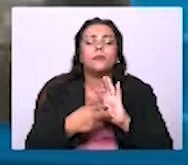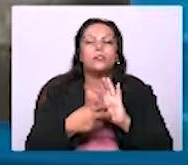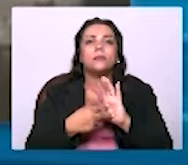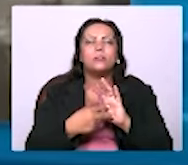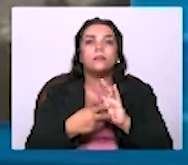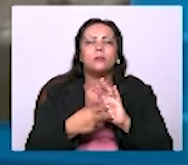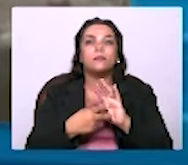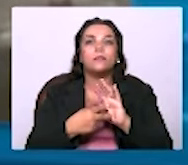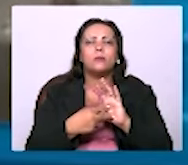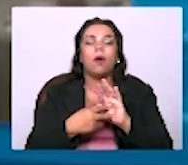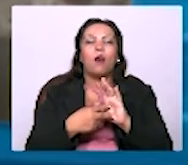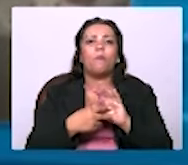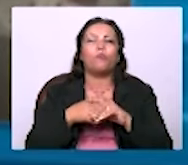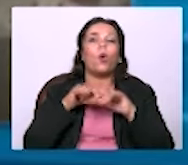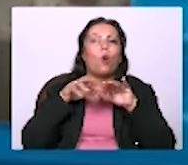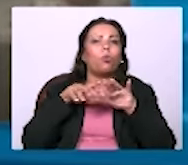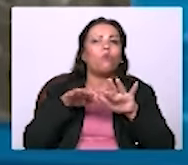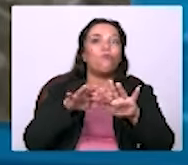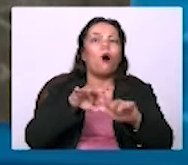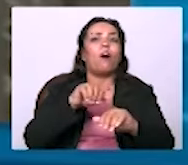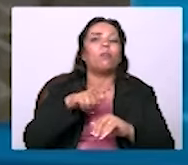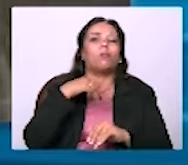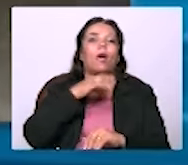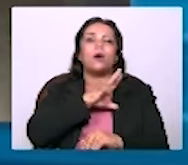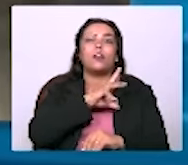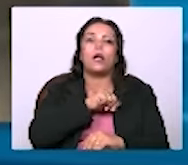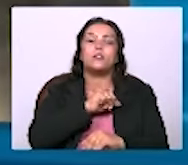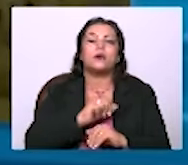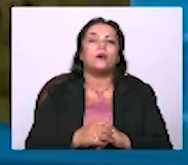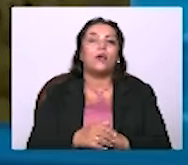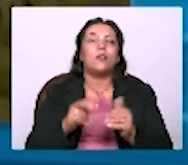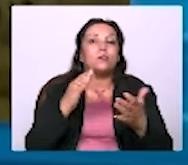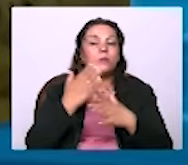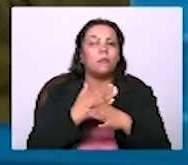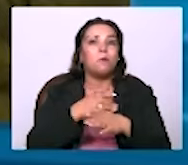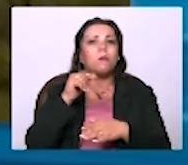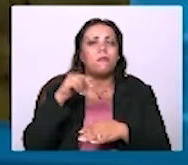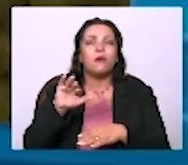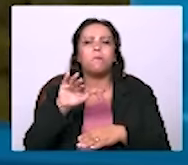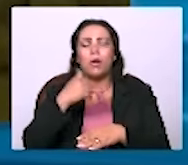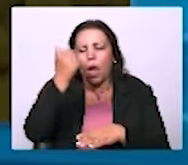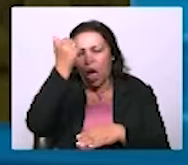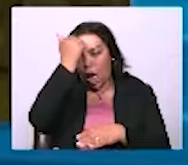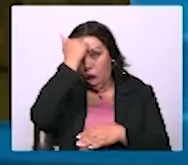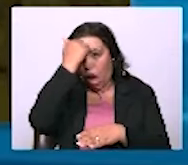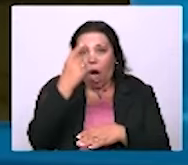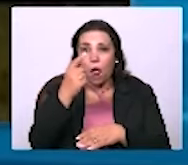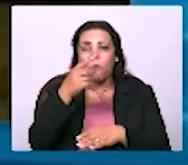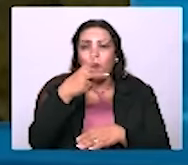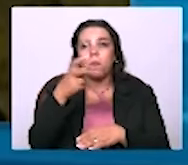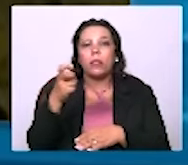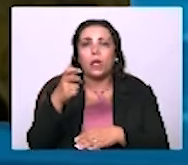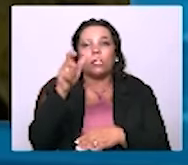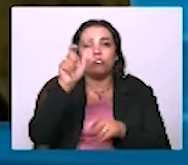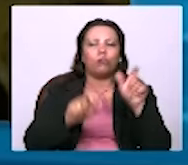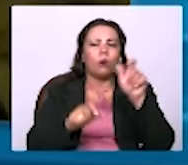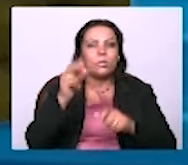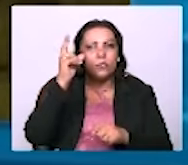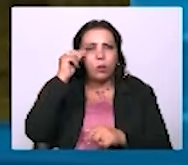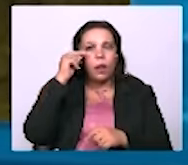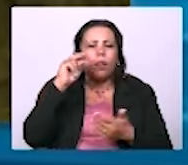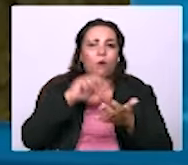ا طوفان الاقصى التي تسببت في مقتل 1200 اسرائيل واندلاع